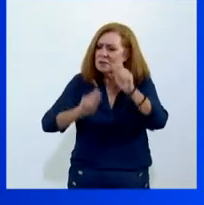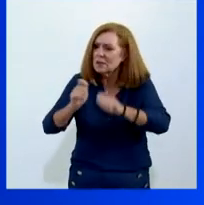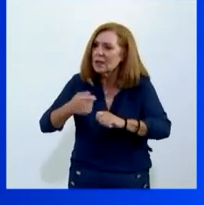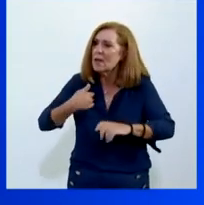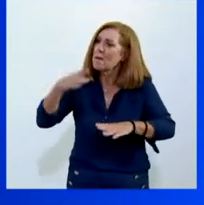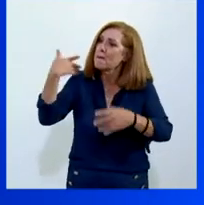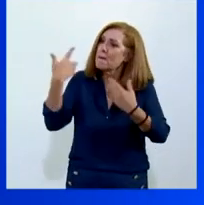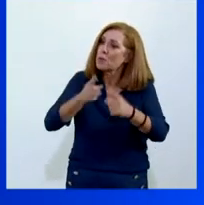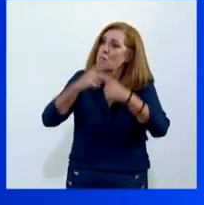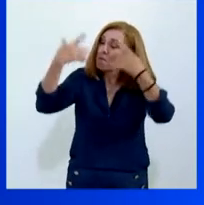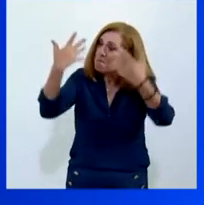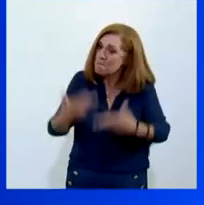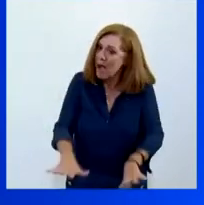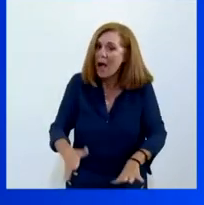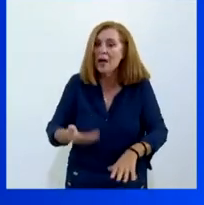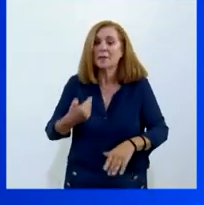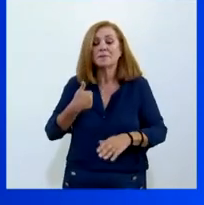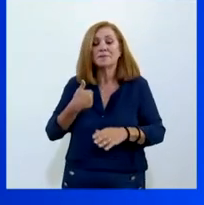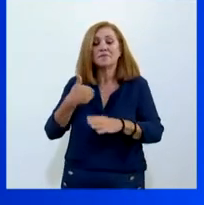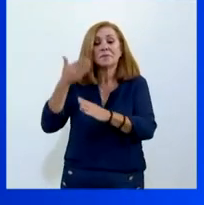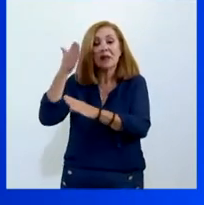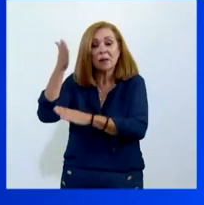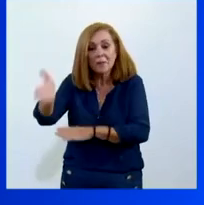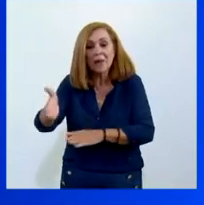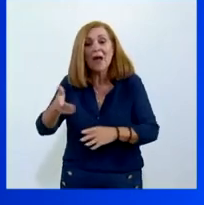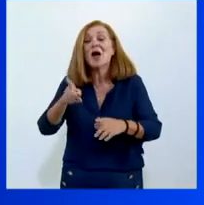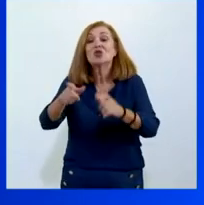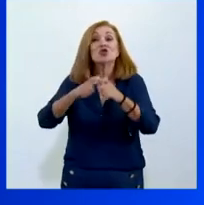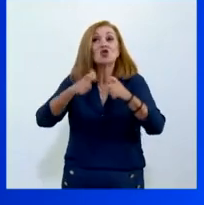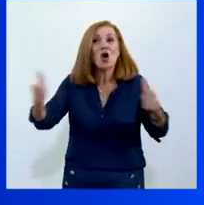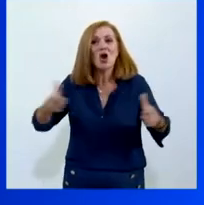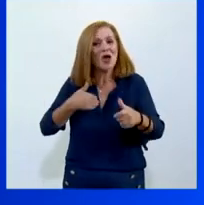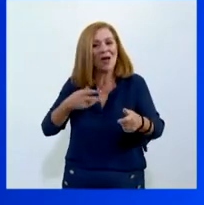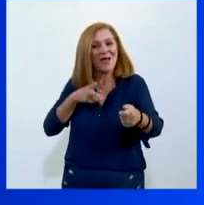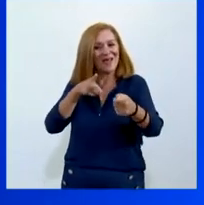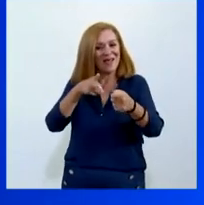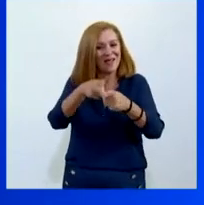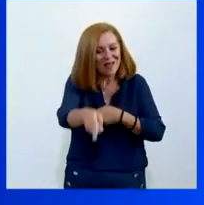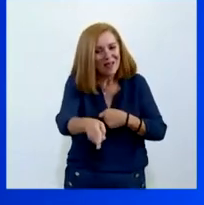Είχα βρεθεί στην Πελαγιά και όχι μόνο γενίασα το σχολείο, αλλά